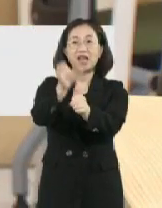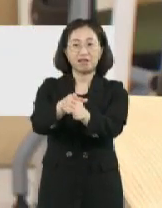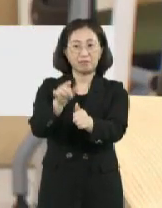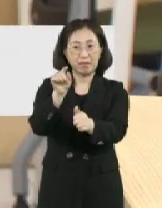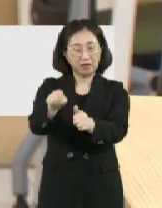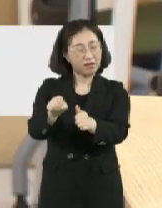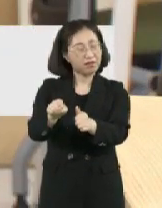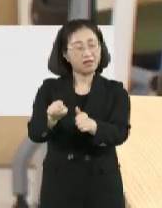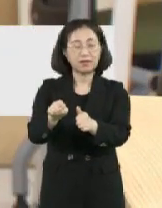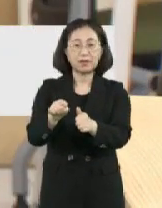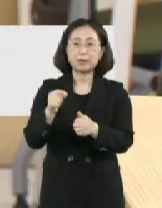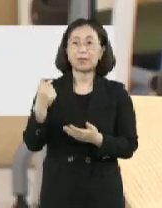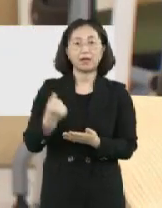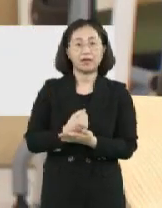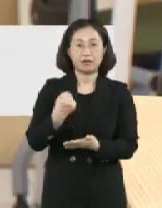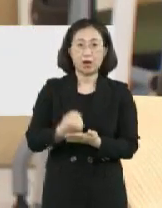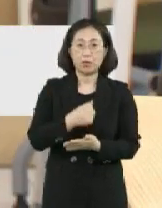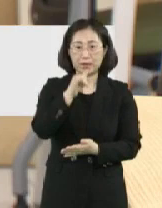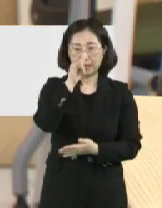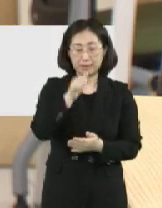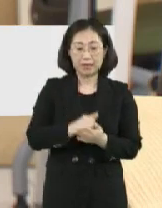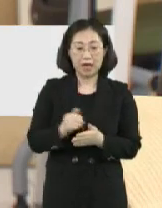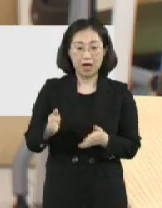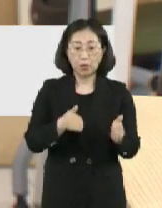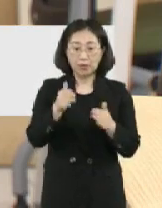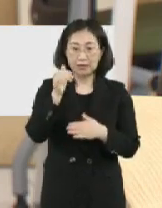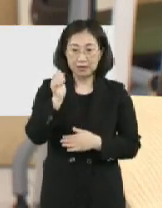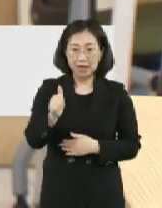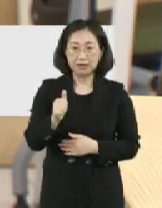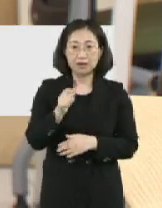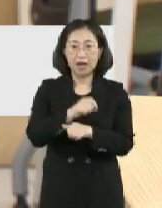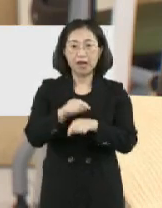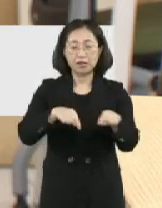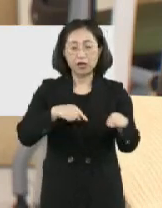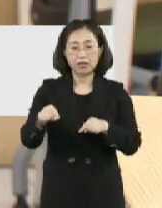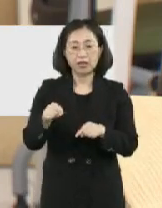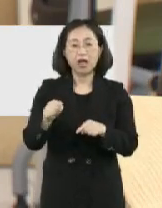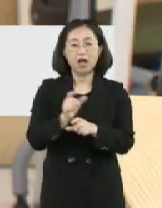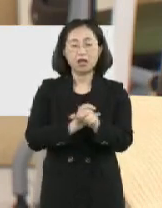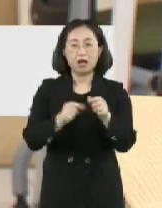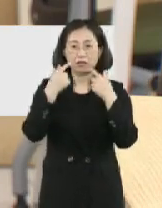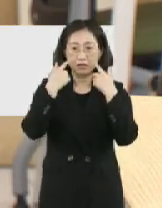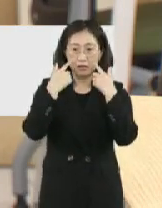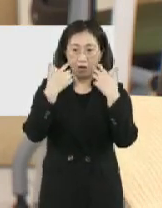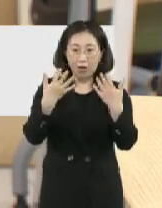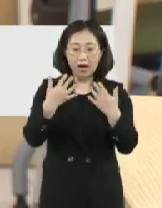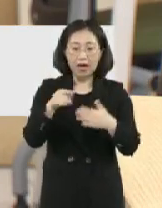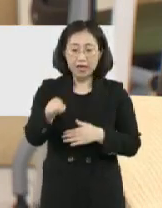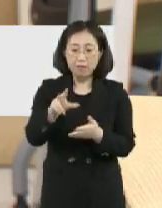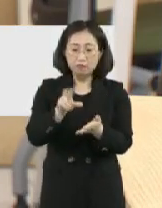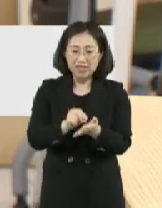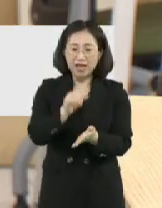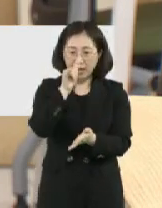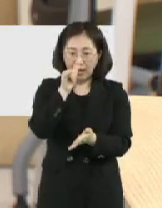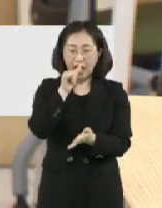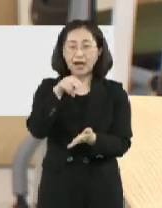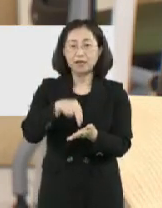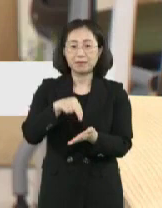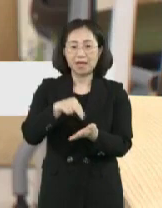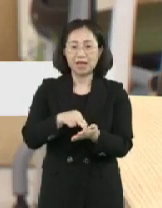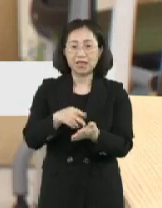대해서는 조금 안타까운 부분이 있습니다. 도지사든 행정이든 더 정확한 이게 문제가 있다라는